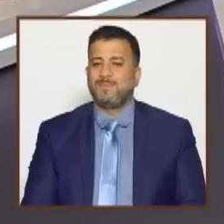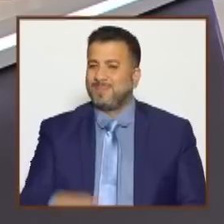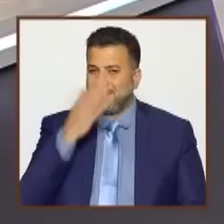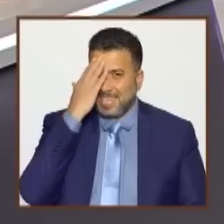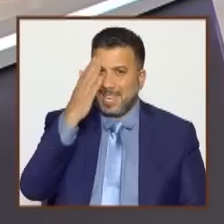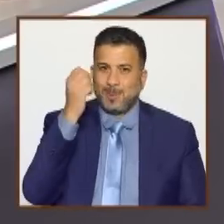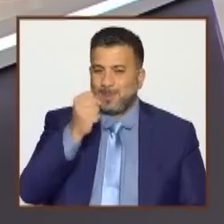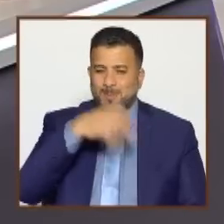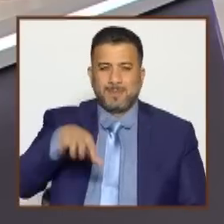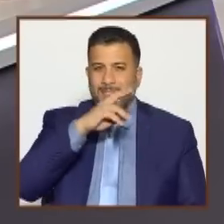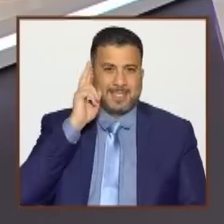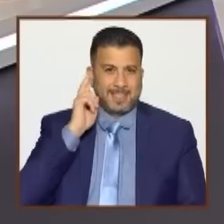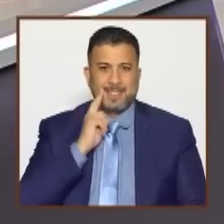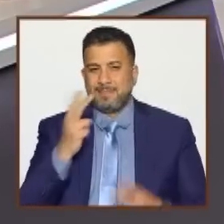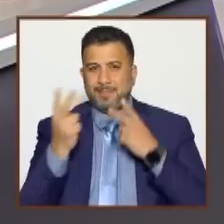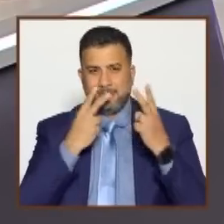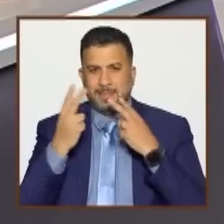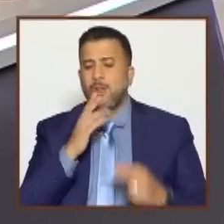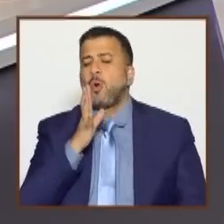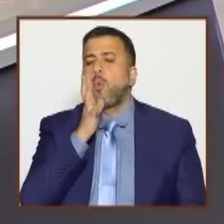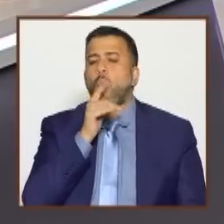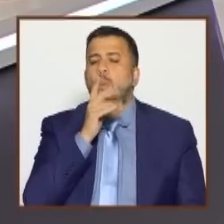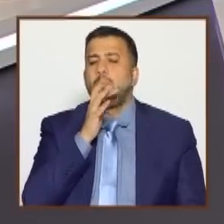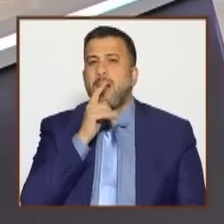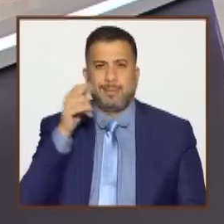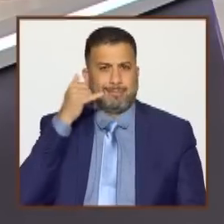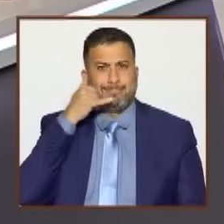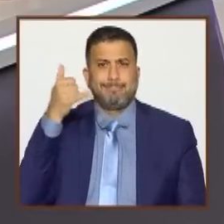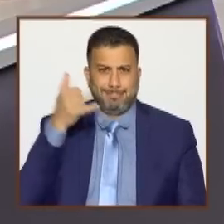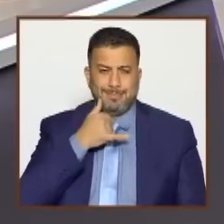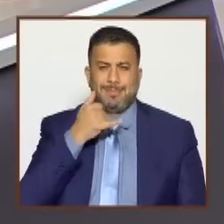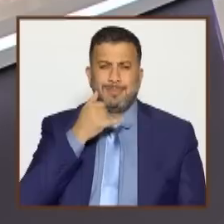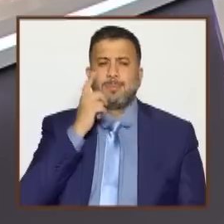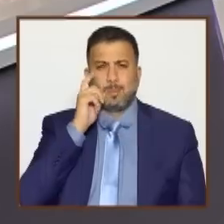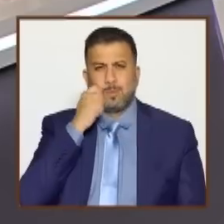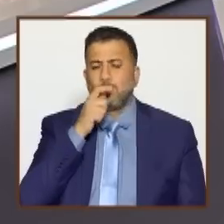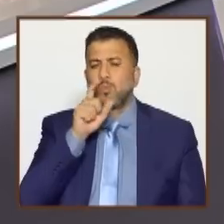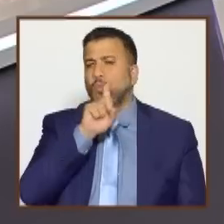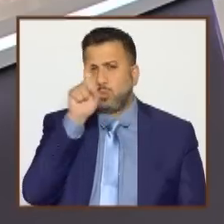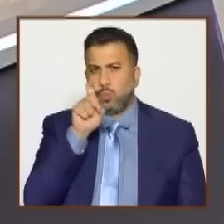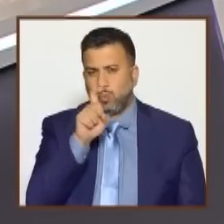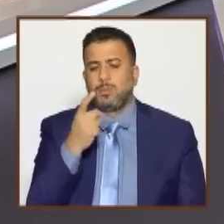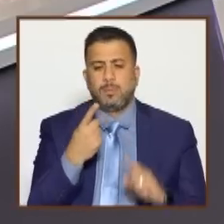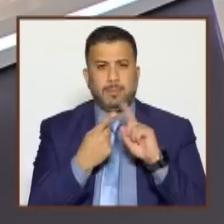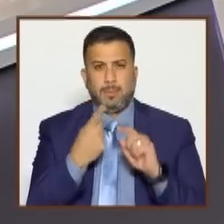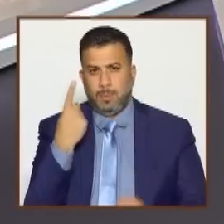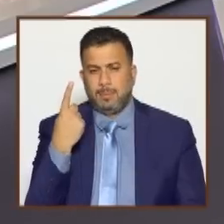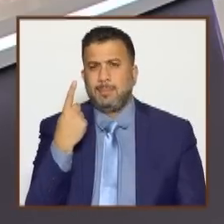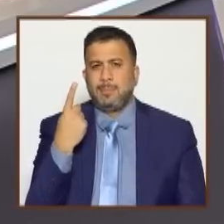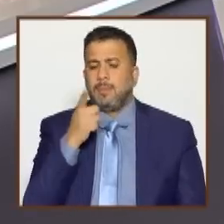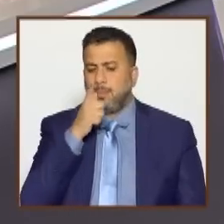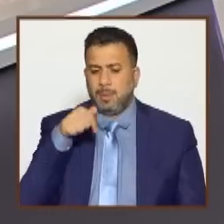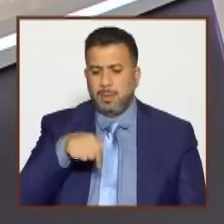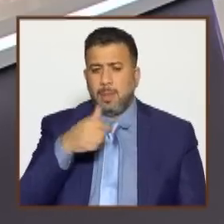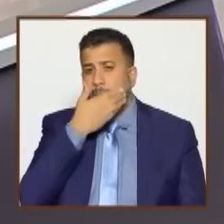حياكم الله من جديد. الأخ أبو خالد من عمان بارك الله فيه سأل مجموعة أسئلة، يقول في سؤاله الأول، يقول الآن تقريبا في